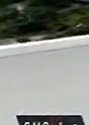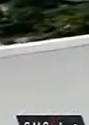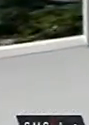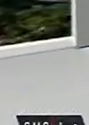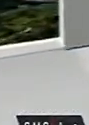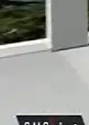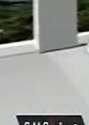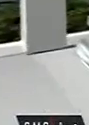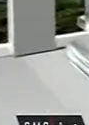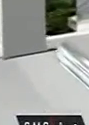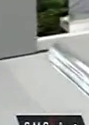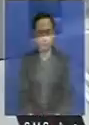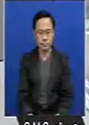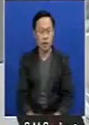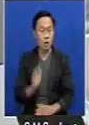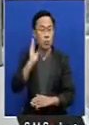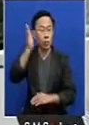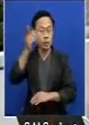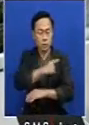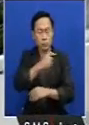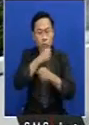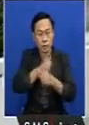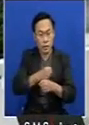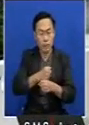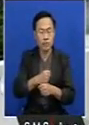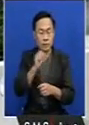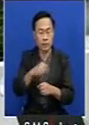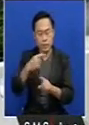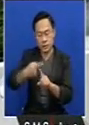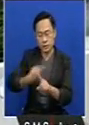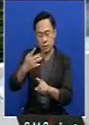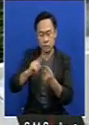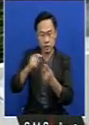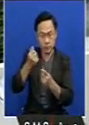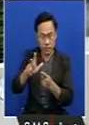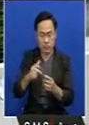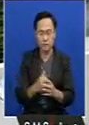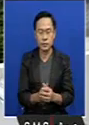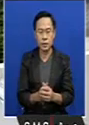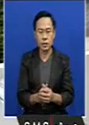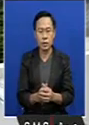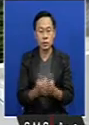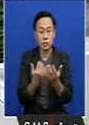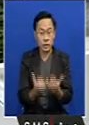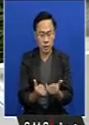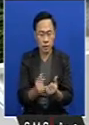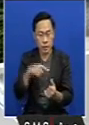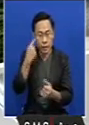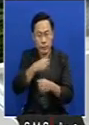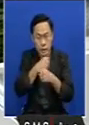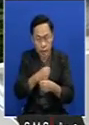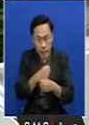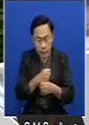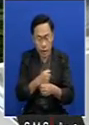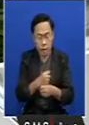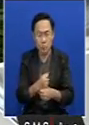ครับพรุ่งนี้ก็จะเป็นวันผู้สูงอายุแล้วนะคะคุณผู้ชม 13เมษายนของทุกปีค่ะนาทีนี้ผู้สูงอายุ